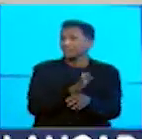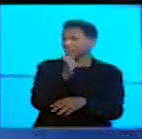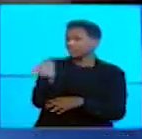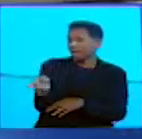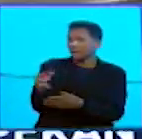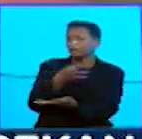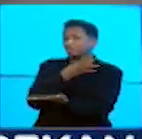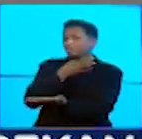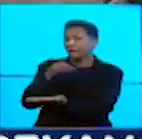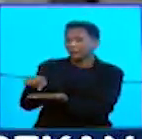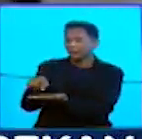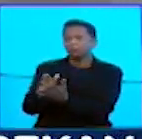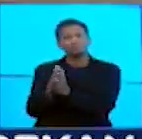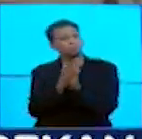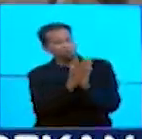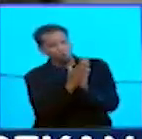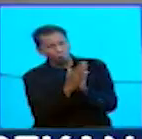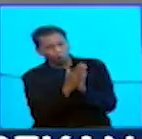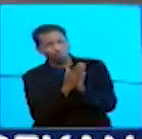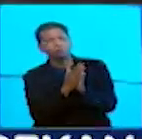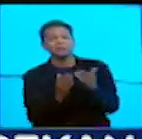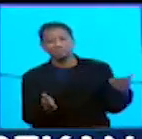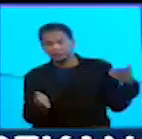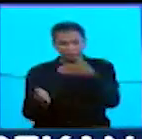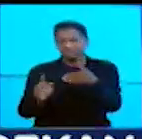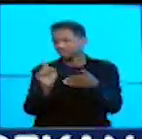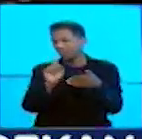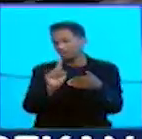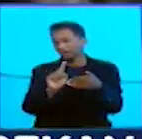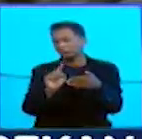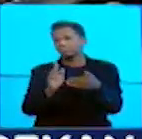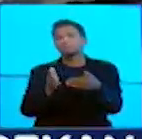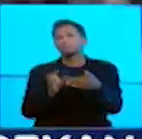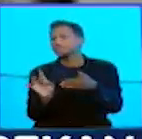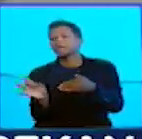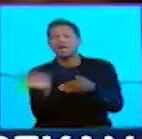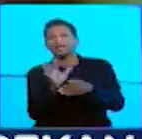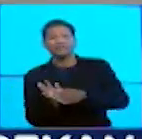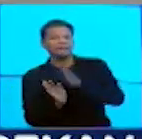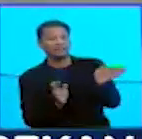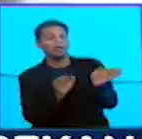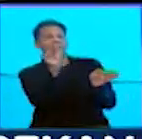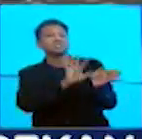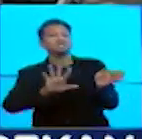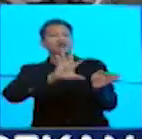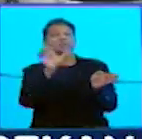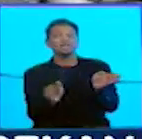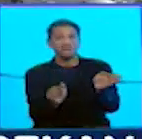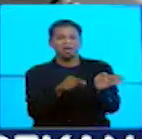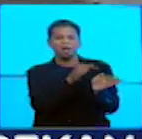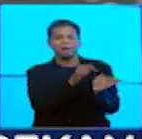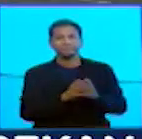disarankan untuk tidak melintas atau bisa diarahkan ke arah Asia Afrika. Dan untuk pengendalian ganjil